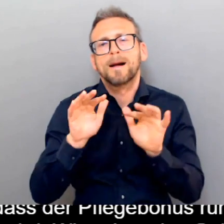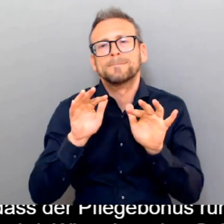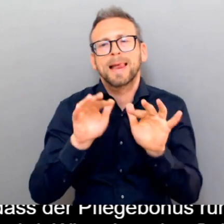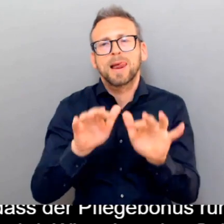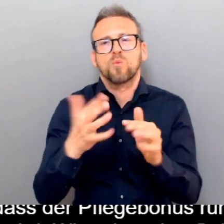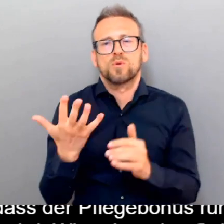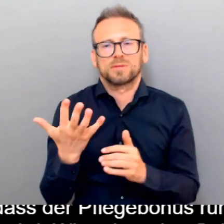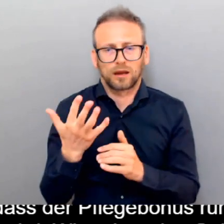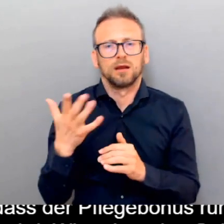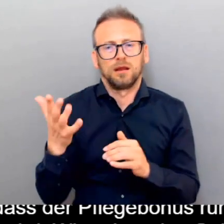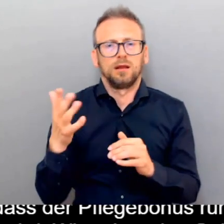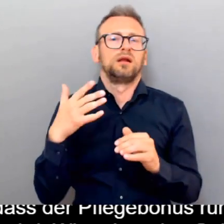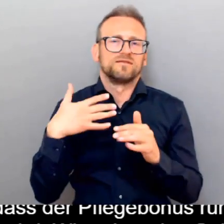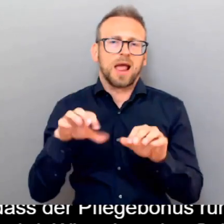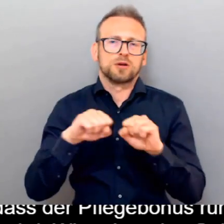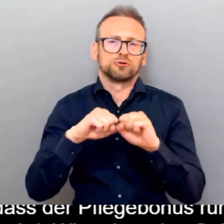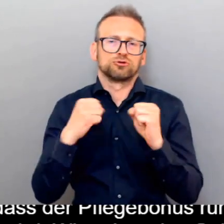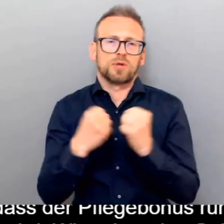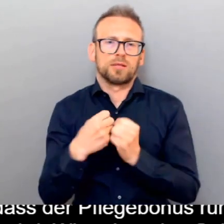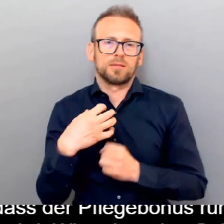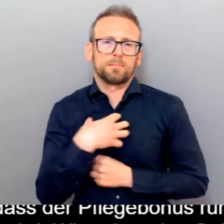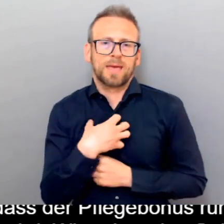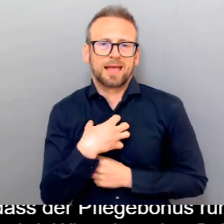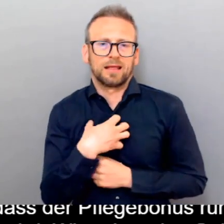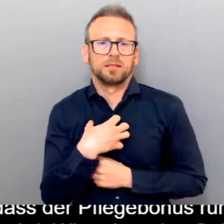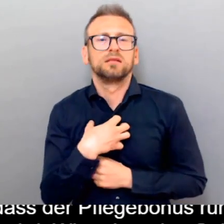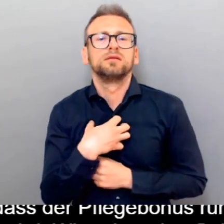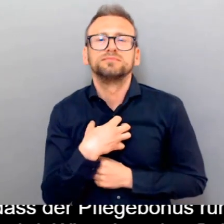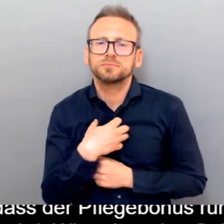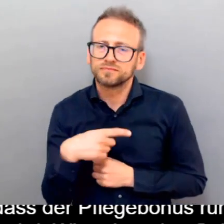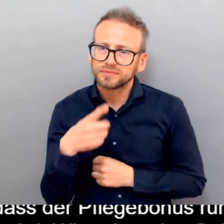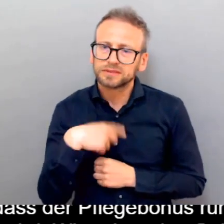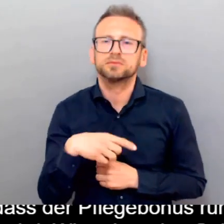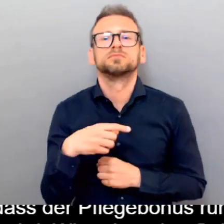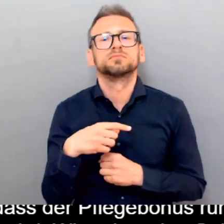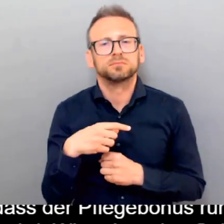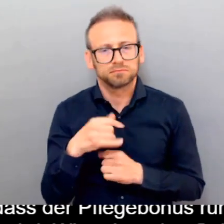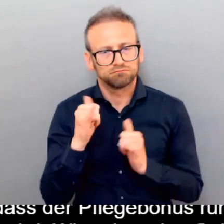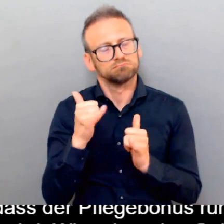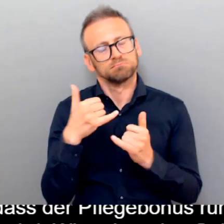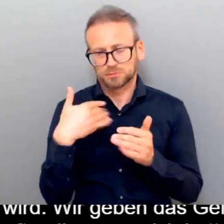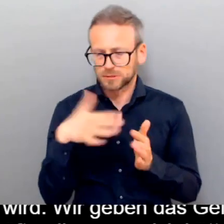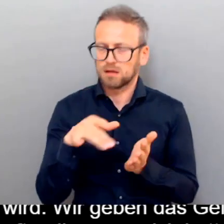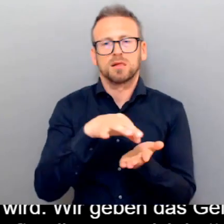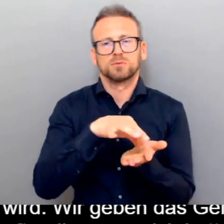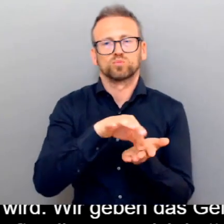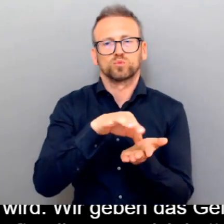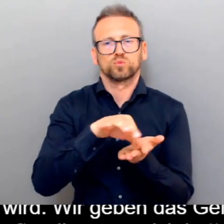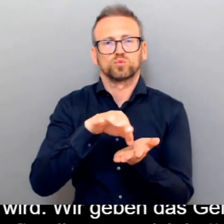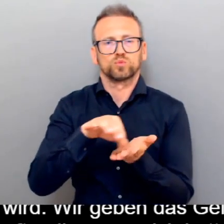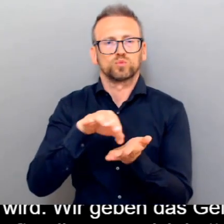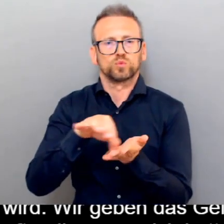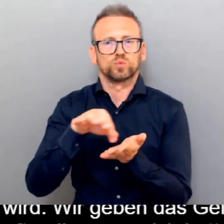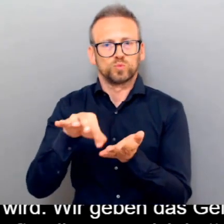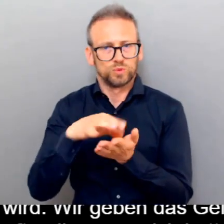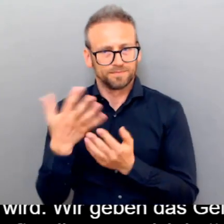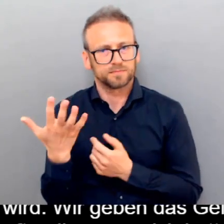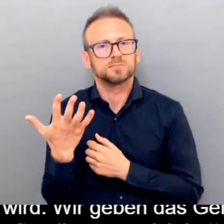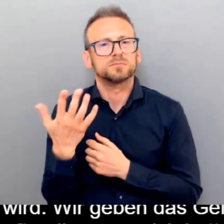Wir haben uns eben hier im Kabinett auch von Anfang an auf die Pflegekräfte verständigt gehabt.